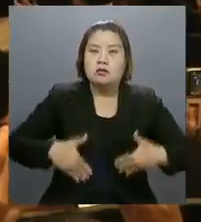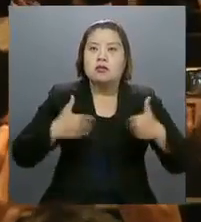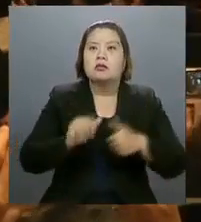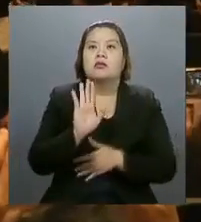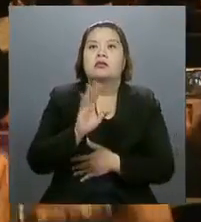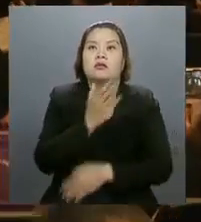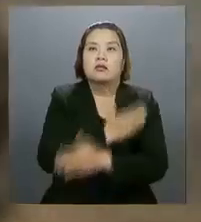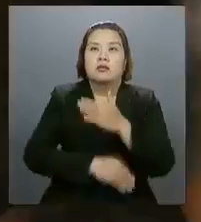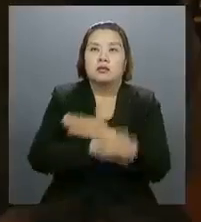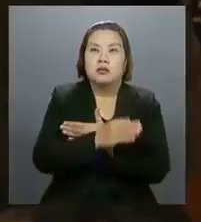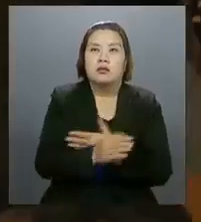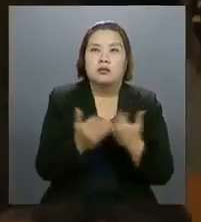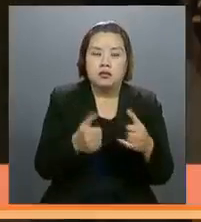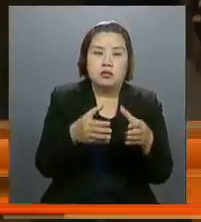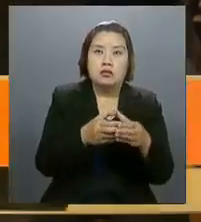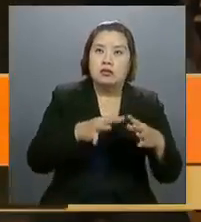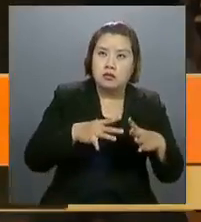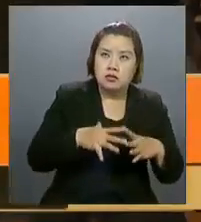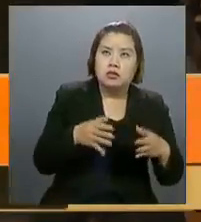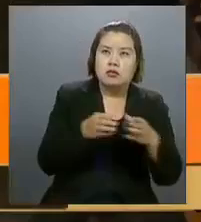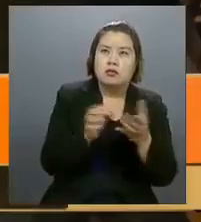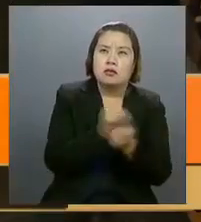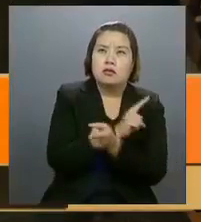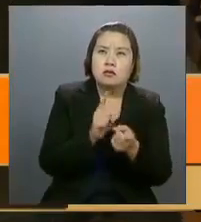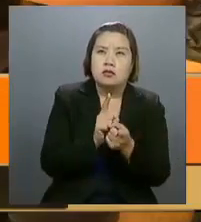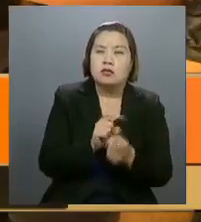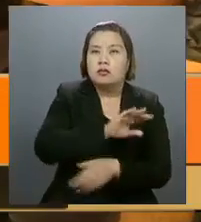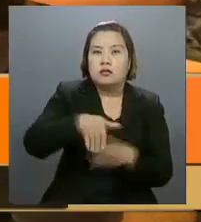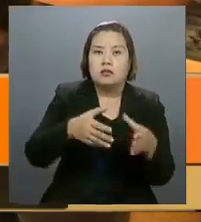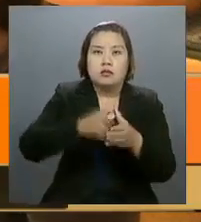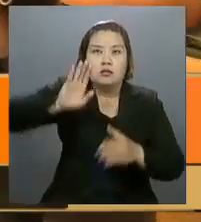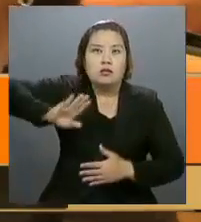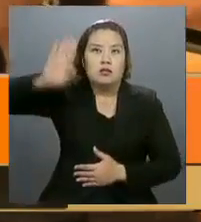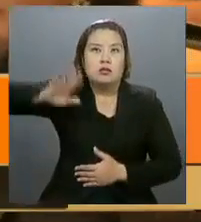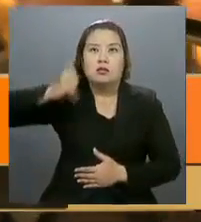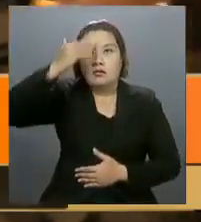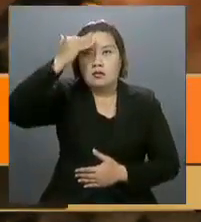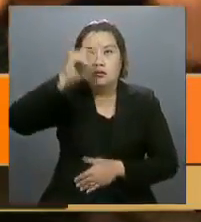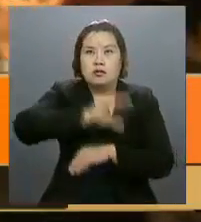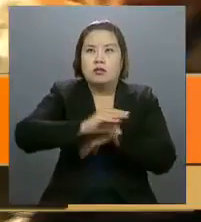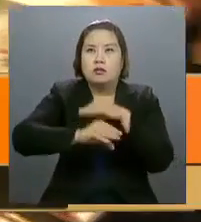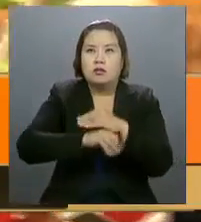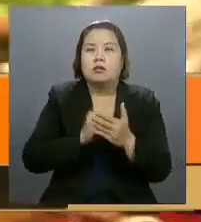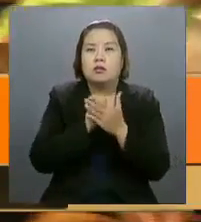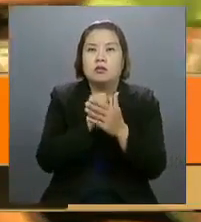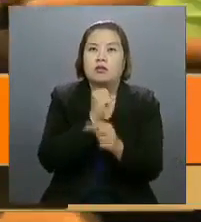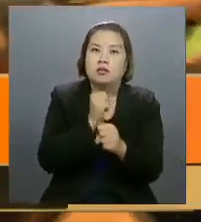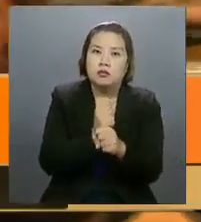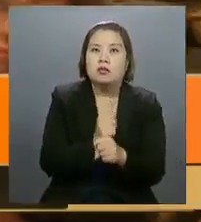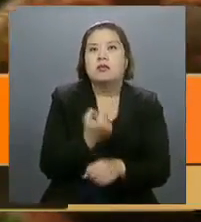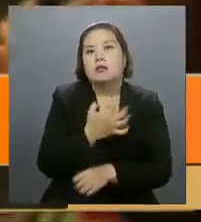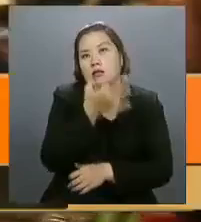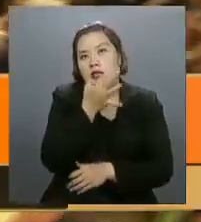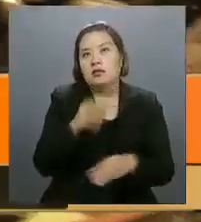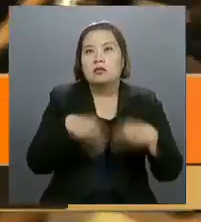ตัวแทนองค์กรภาครัฐเอกชนและภาคประชาสังคมร่วมประกาศเจตนารมณ์โครงการสานพลังสู่มิติใหม่สร้างงานสร้างอาชีพคนพิ